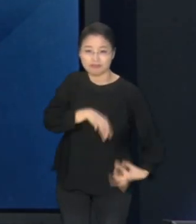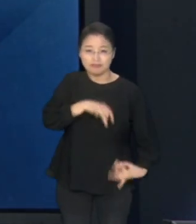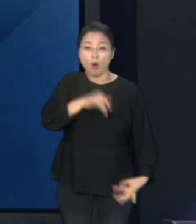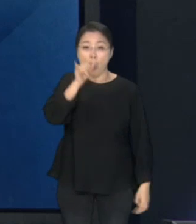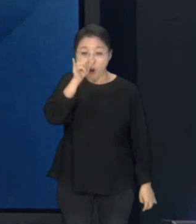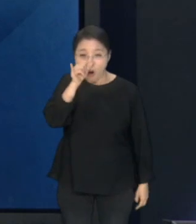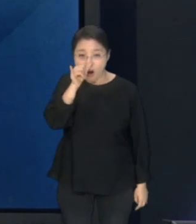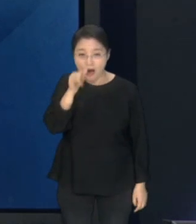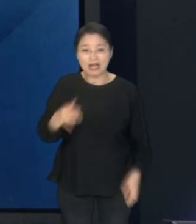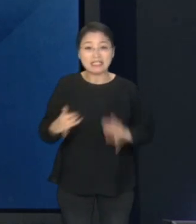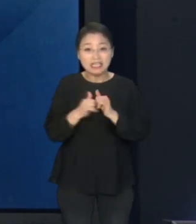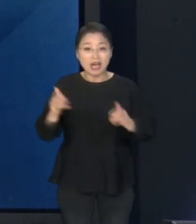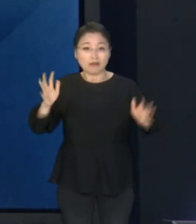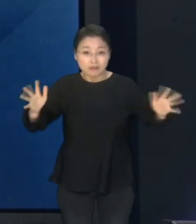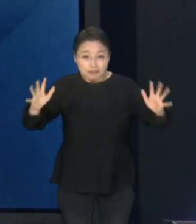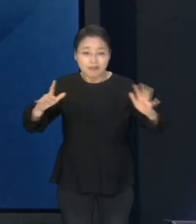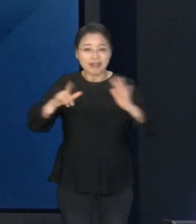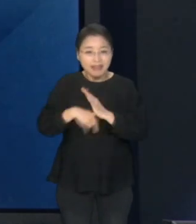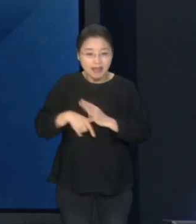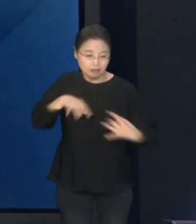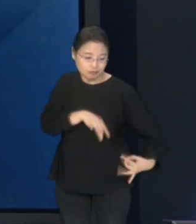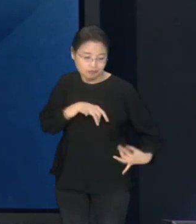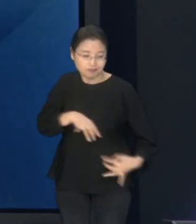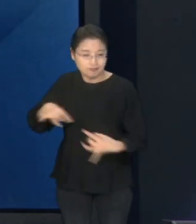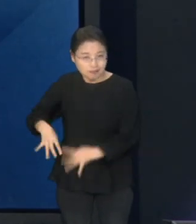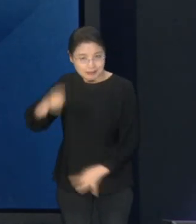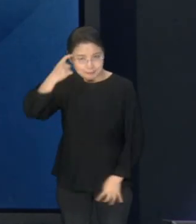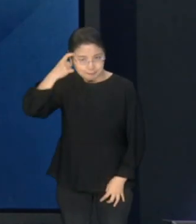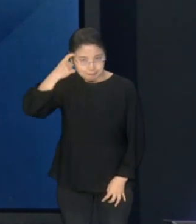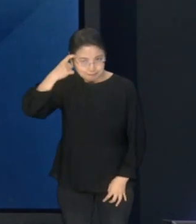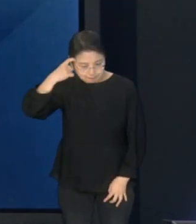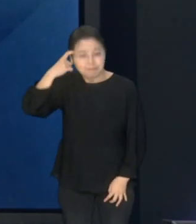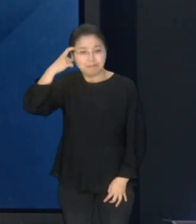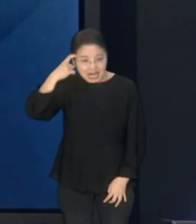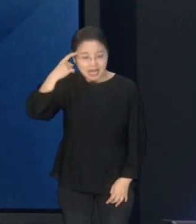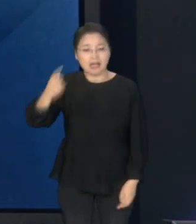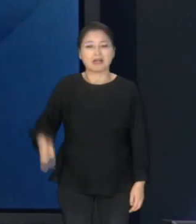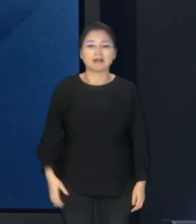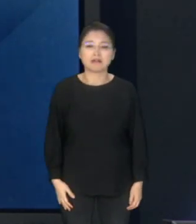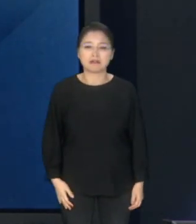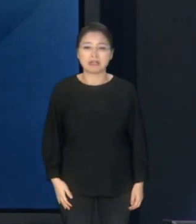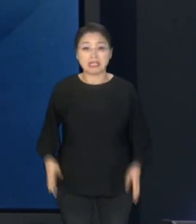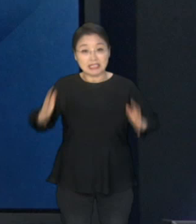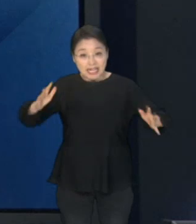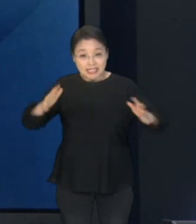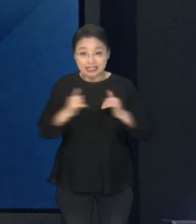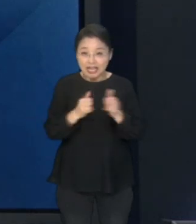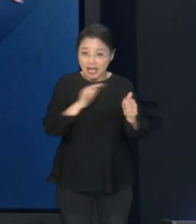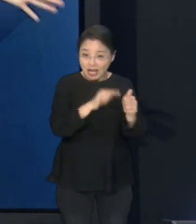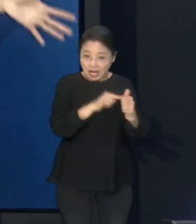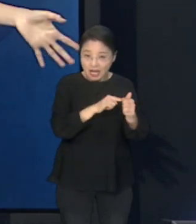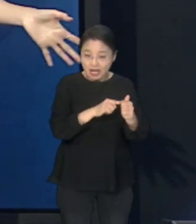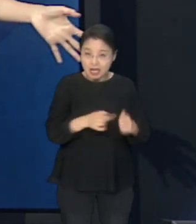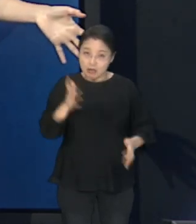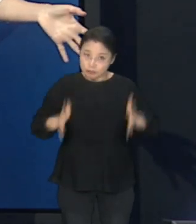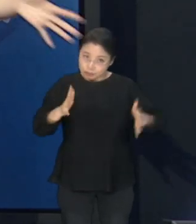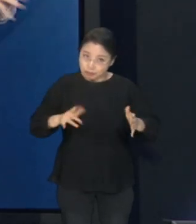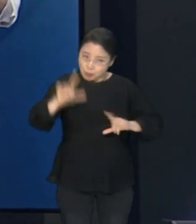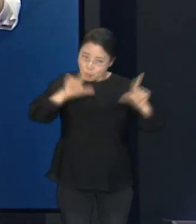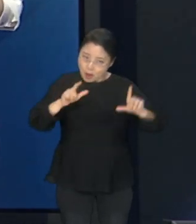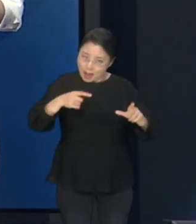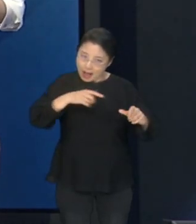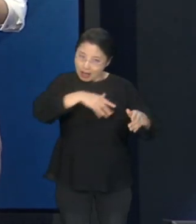있습니다. 사람이 달리는 동작을 이 로봇 센서가 실시간으로 인식하는데요. 달리는 사람의 주행 패턴을